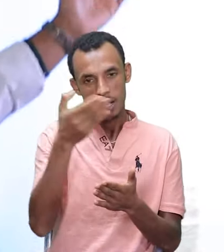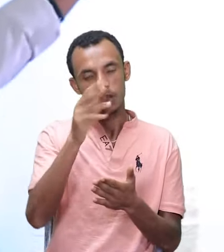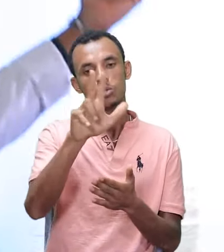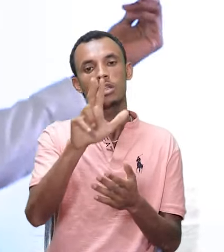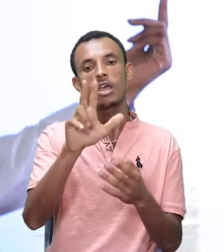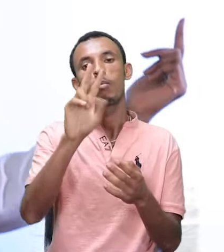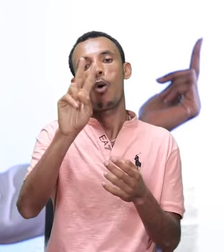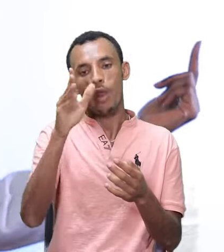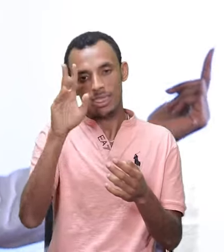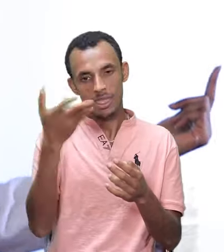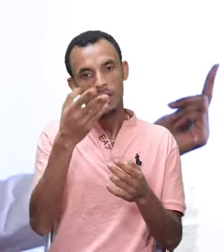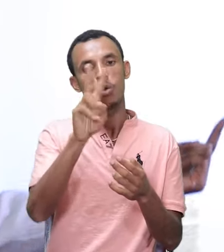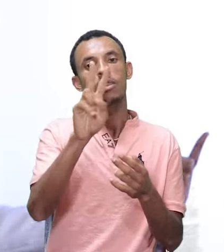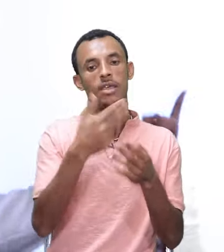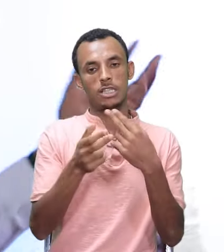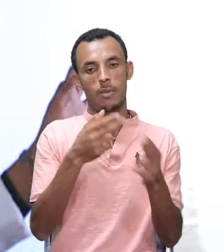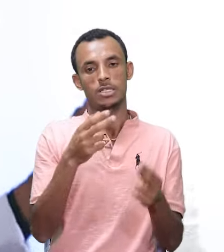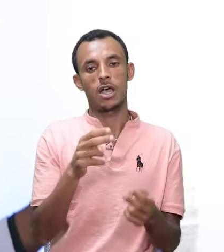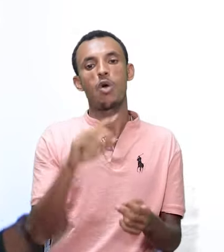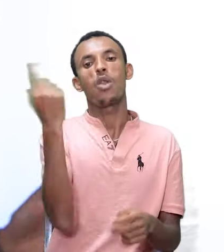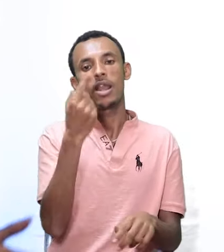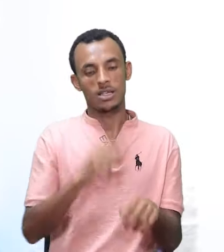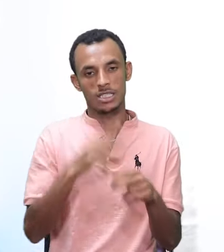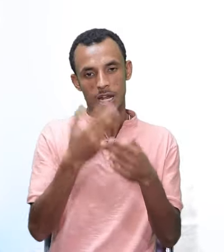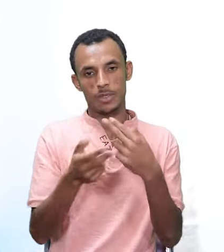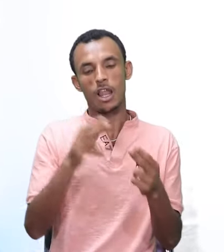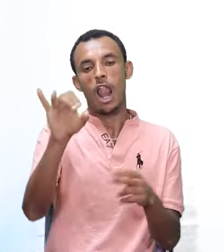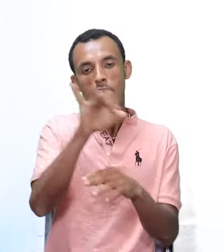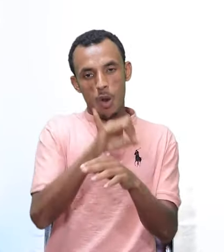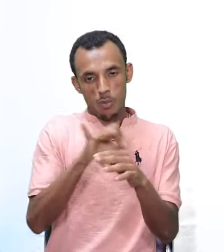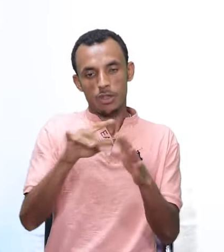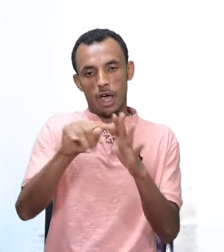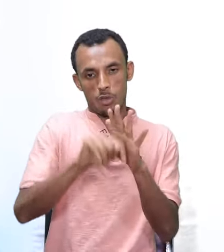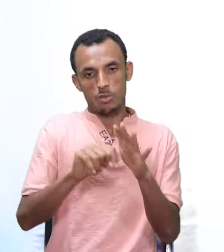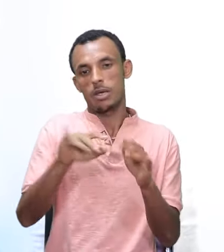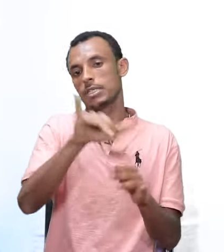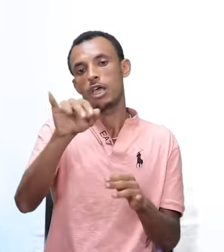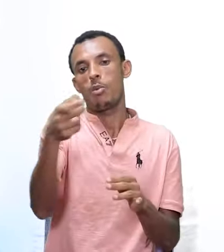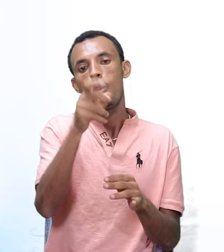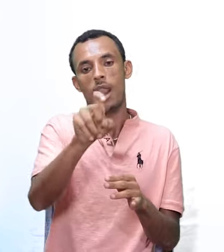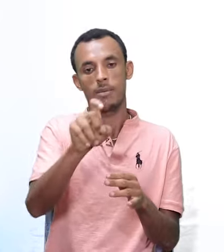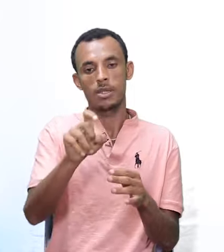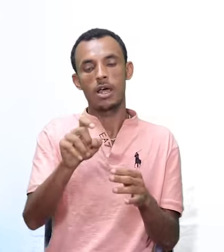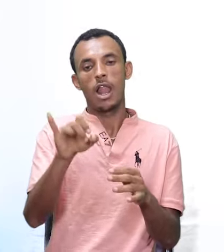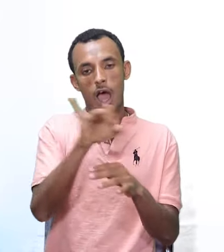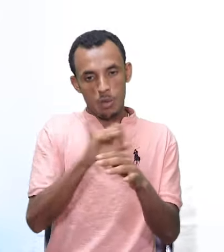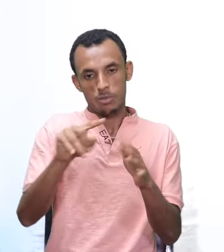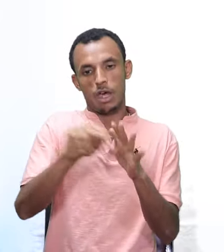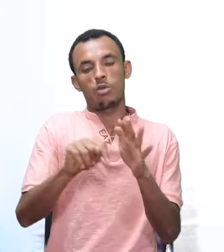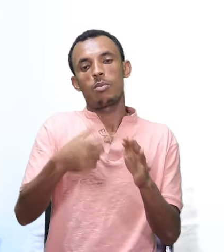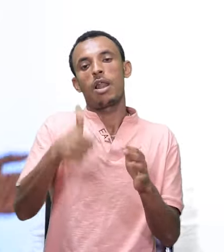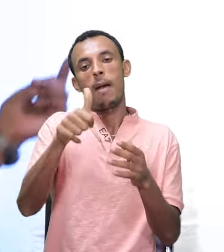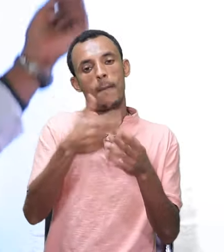1/3ኛን በ2/2ኛ ስናባዛ ምን ጊዜም ስናባዛ ለአሉም ታህቱም ተመሳሳይ መሆን አለበት ለአሉም በሌላ ወይም ታህቱም በሌላ ማባዛት